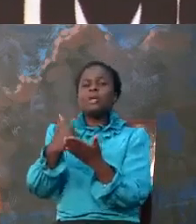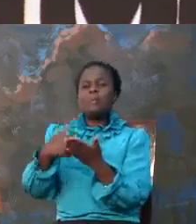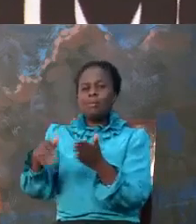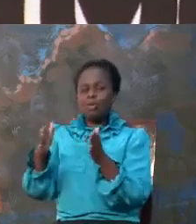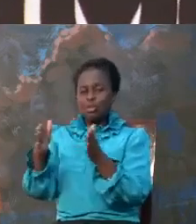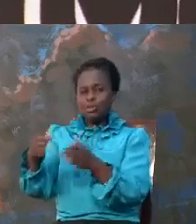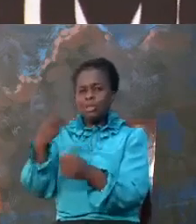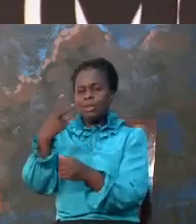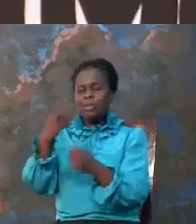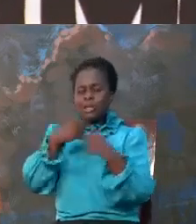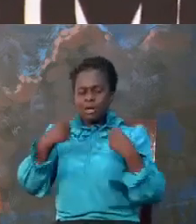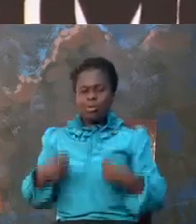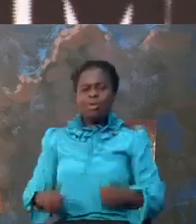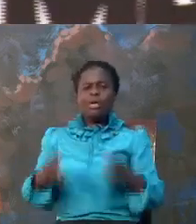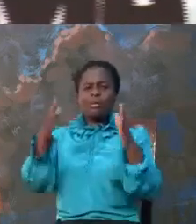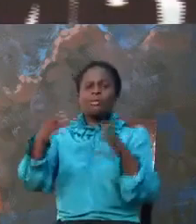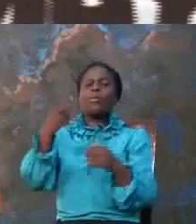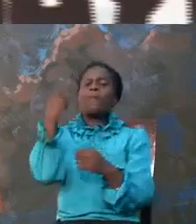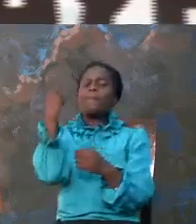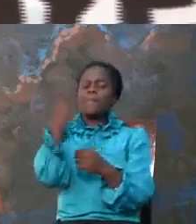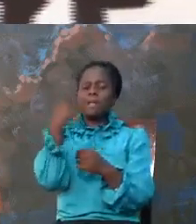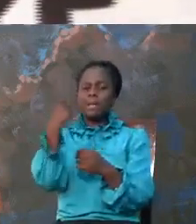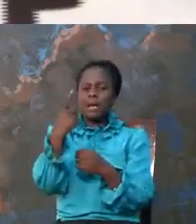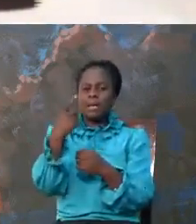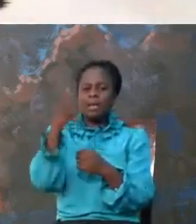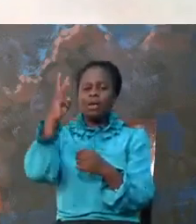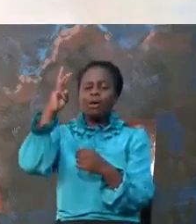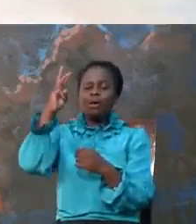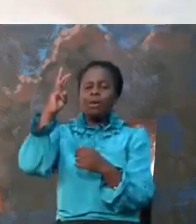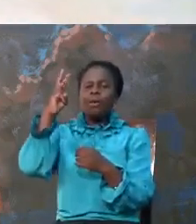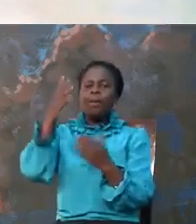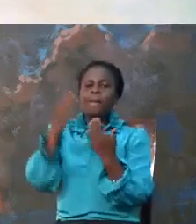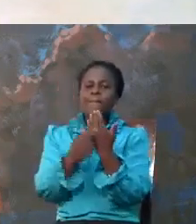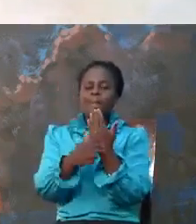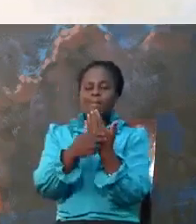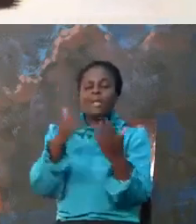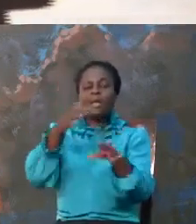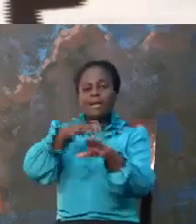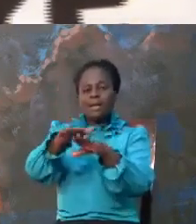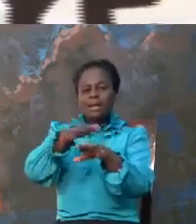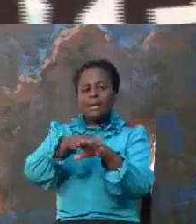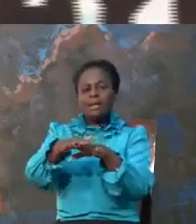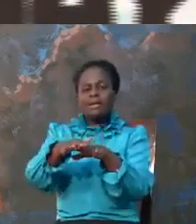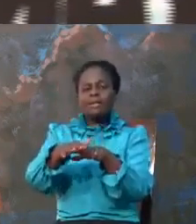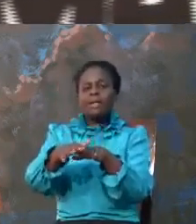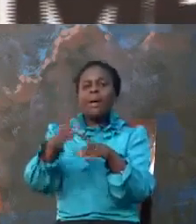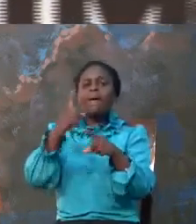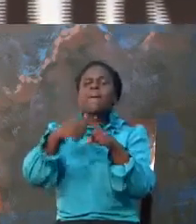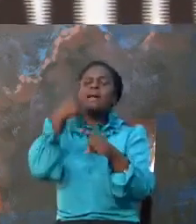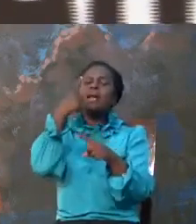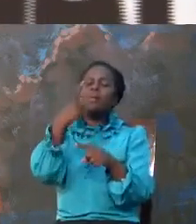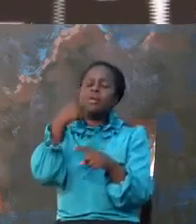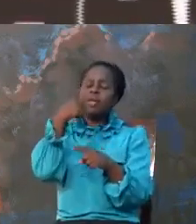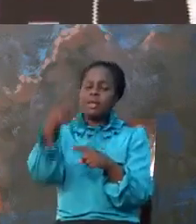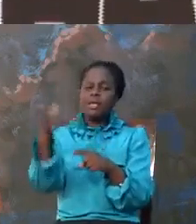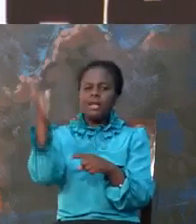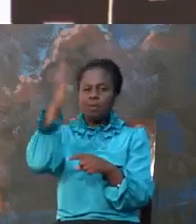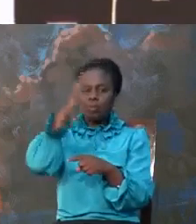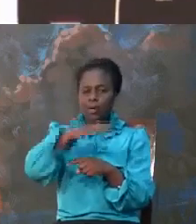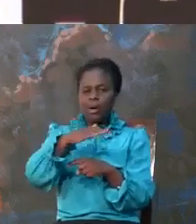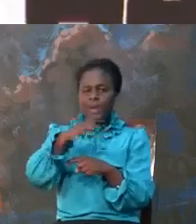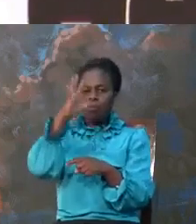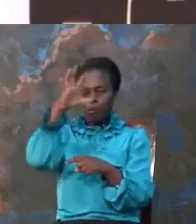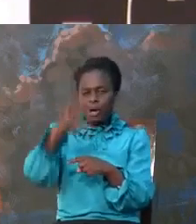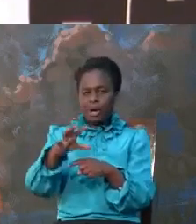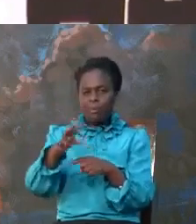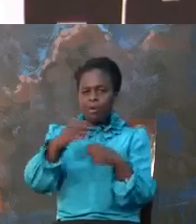peke yake. Waebrania sura ile ya 9 na mstari wa 6 na wa 7, Biblia inaeleza ya kwamba mara moja kila mwaka kuhani mkuu